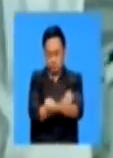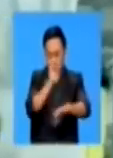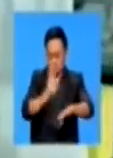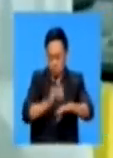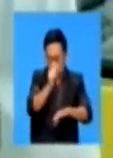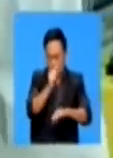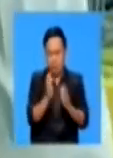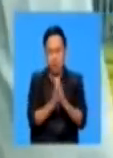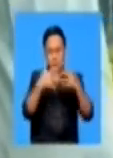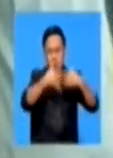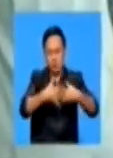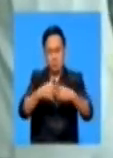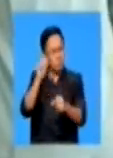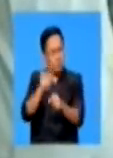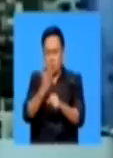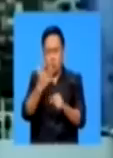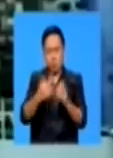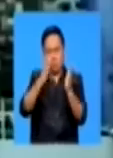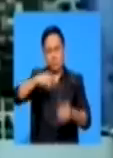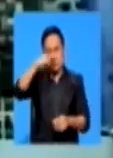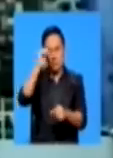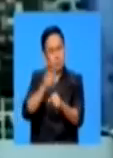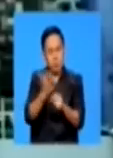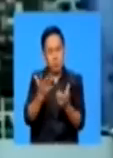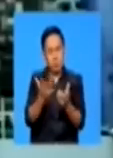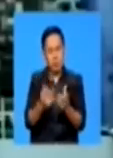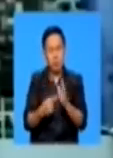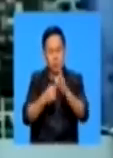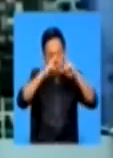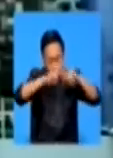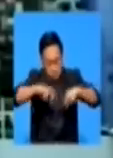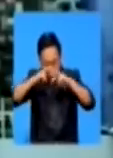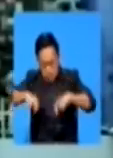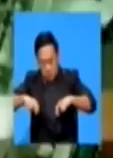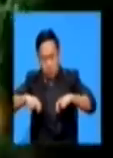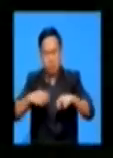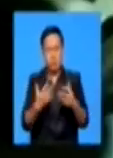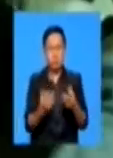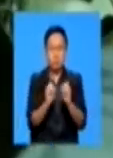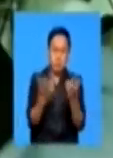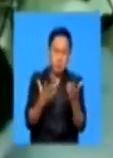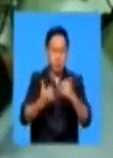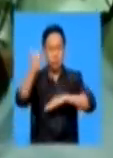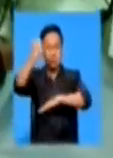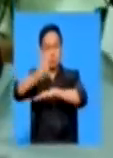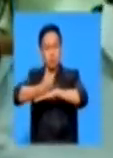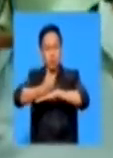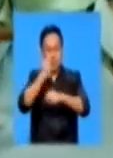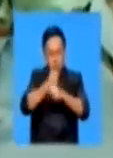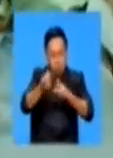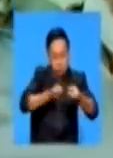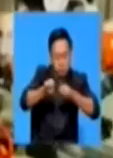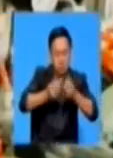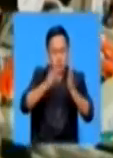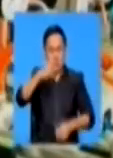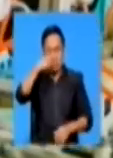คอุตสาหกรรมนะครับขาดแคลนไม่เพียงพอทั้งนักวิจัยนักพัฒนานะครับหัวหน้างานผู้จัดการต่